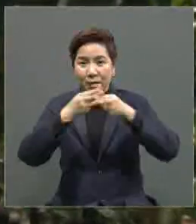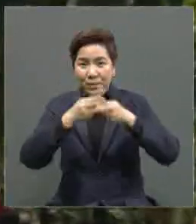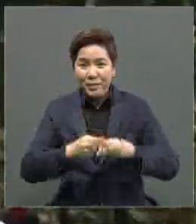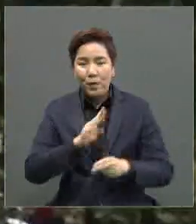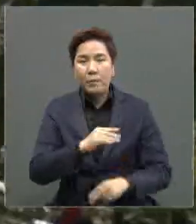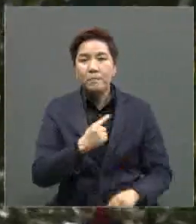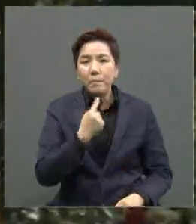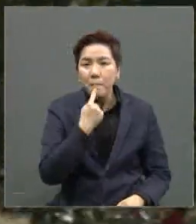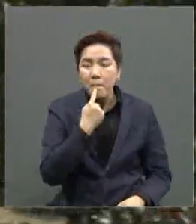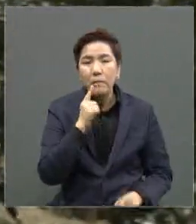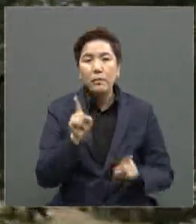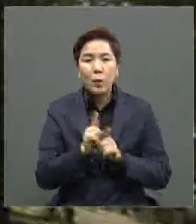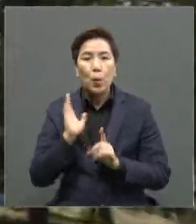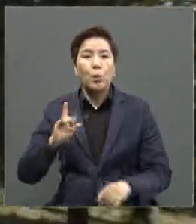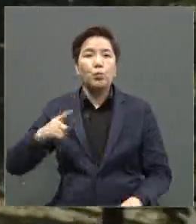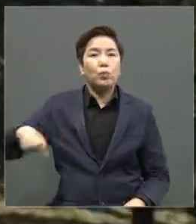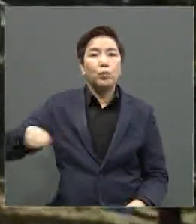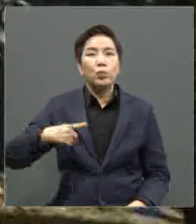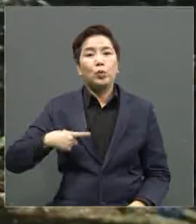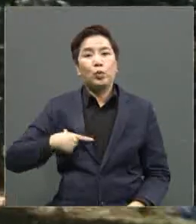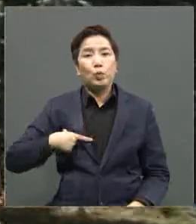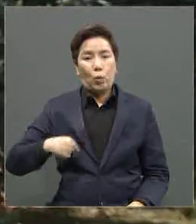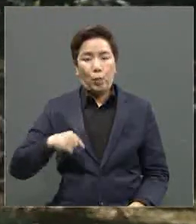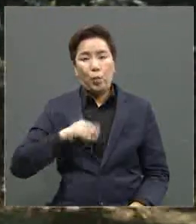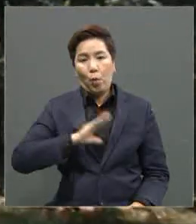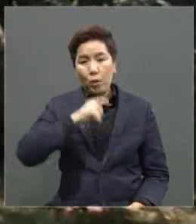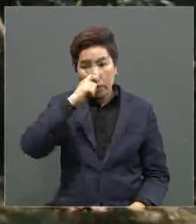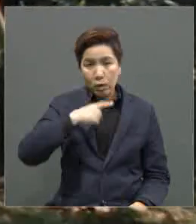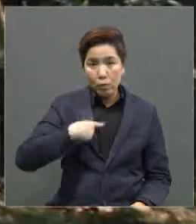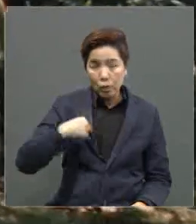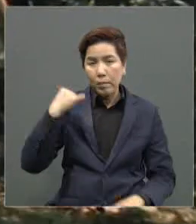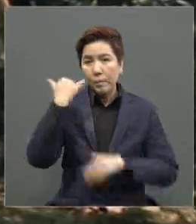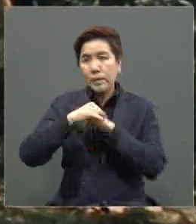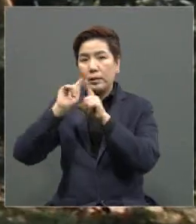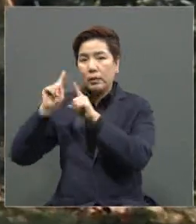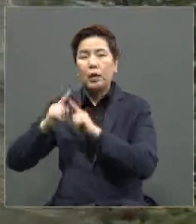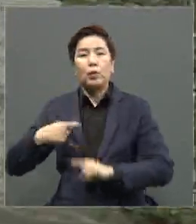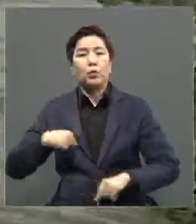พาะรสชาติที่เป็นที่ชื่นชอบของผู้บริโภคทั้งในและต่างประเทศ